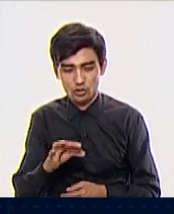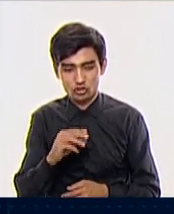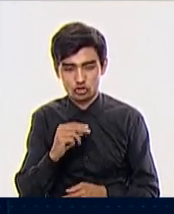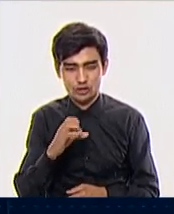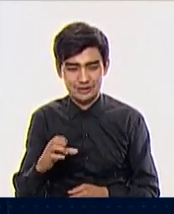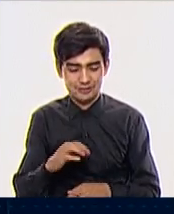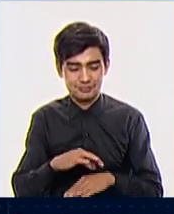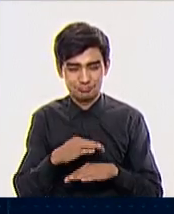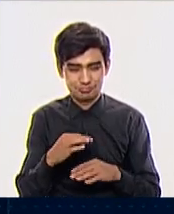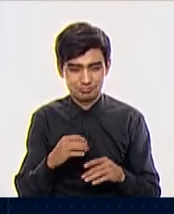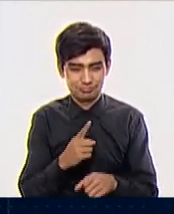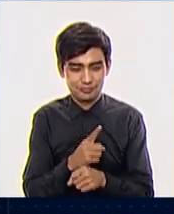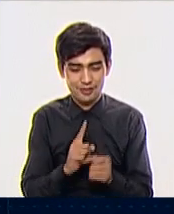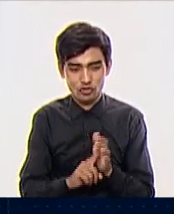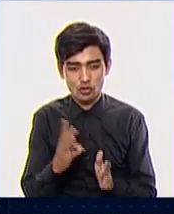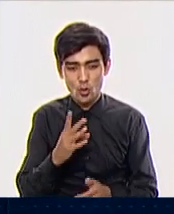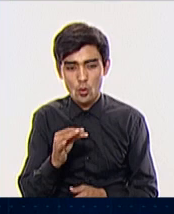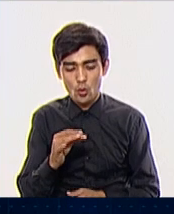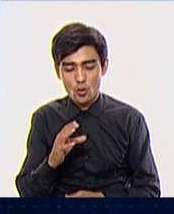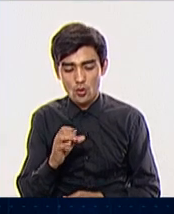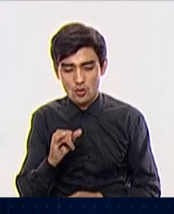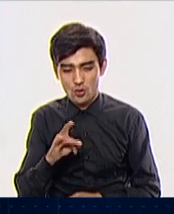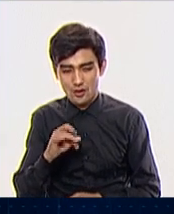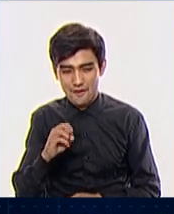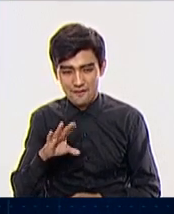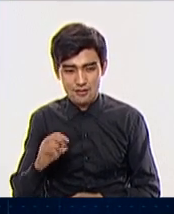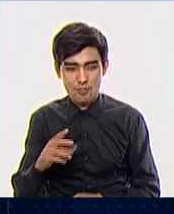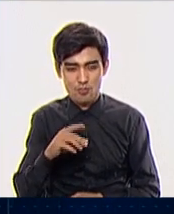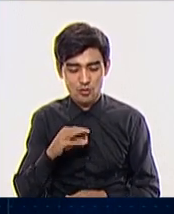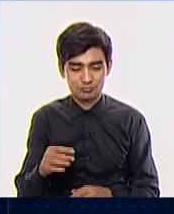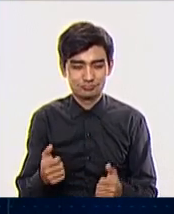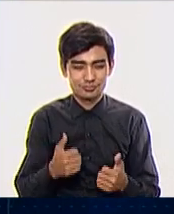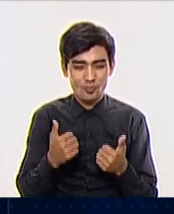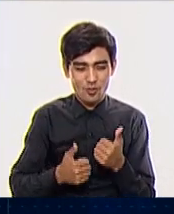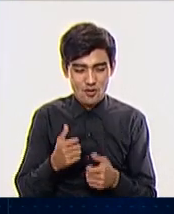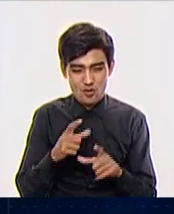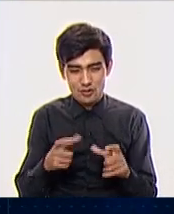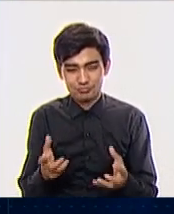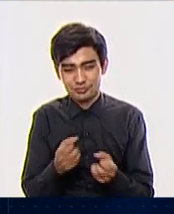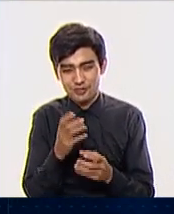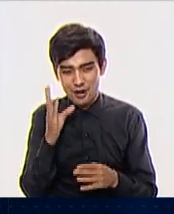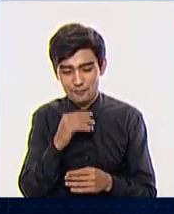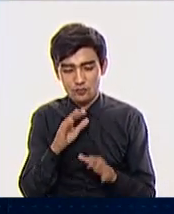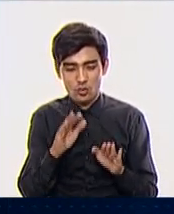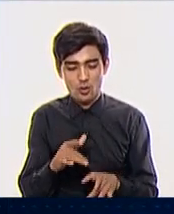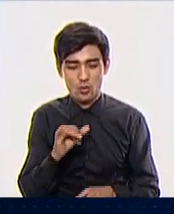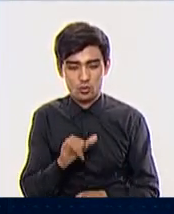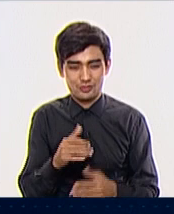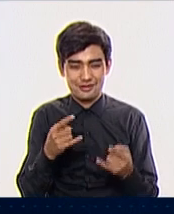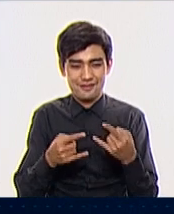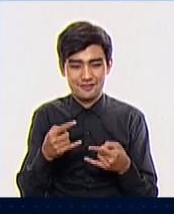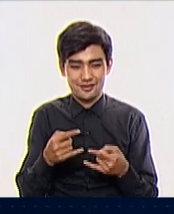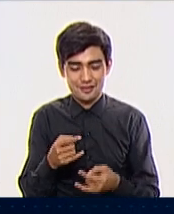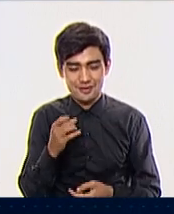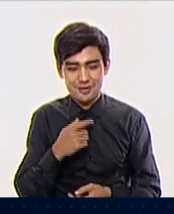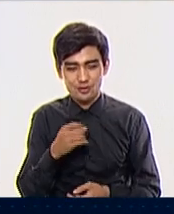ЧС до 4 уровня. В МОК приняли окончательное решение. Поддержать спортсменов болельщики смогут только у телевизоров. Впервые